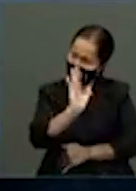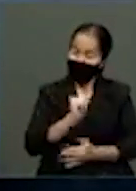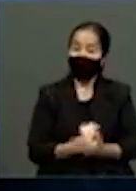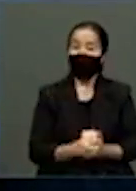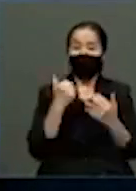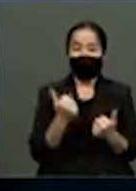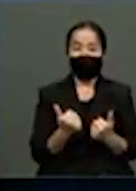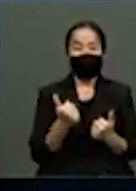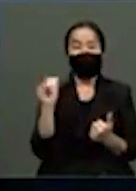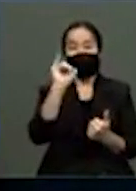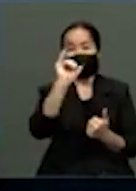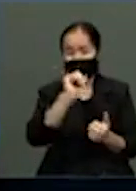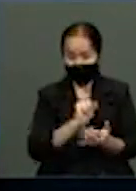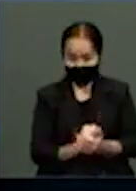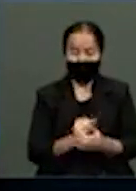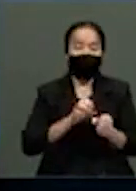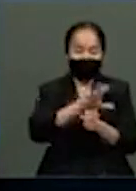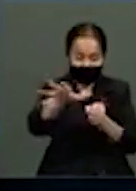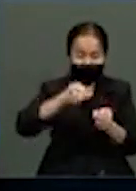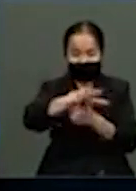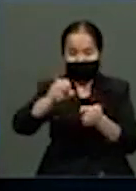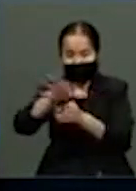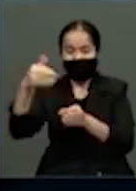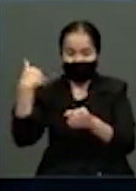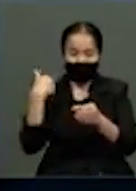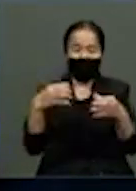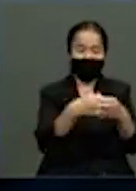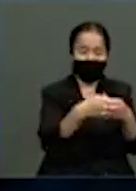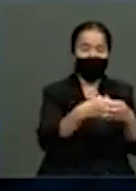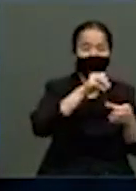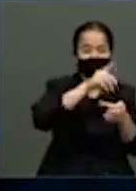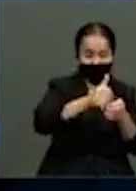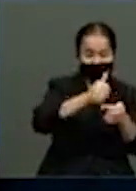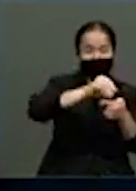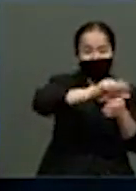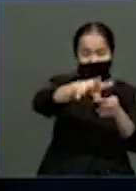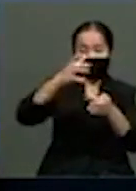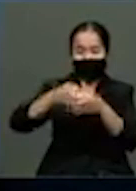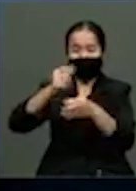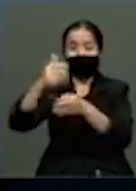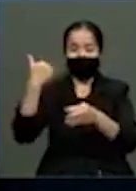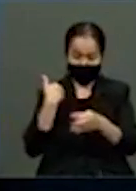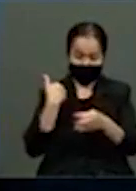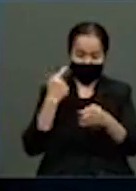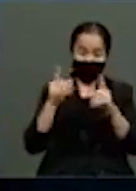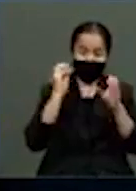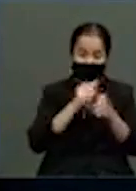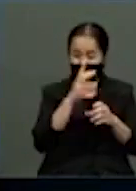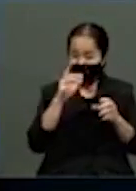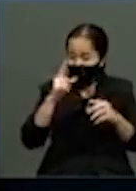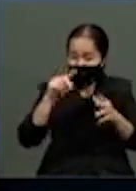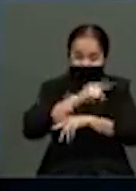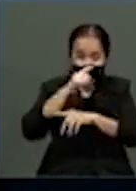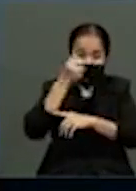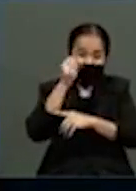ไม่ได้เห็นคือยังมีการระบาดเยอะอยู่ก็เลยกลุ่มที่คลัสเตอร์ที่ไม่พบผู้ป่วยใหม่ใน14วันเนี่ยก็ยังไม่มีนะครับเพรา